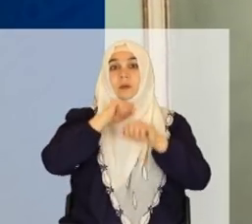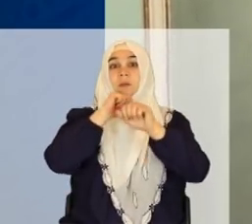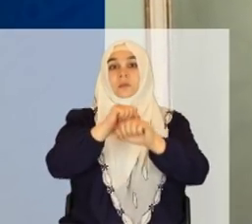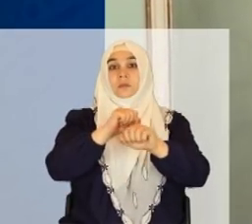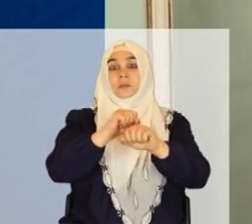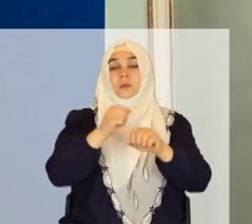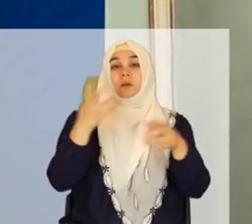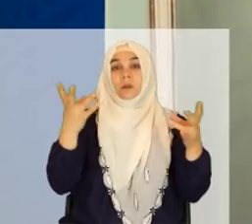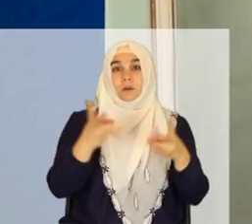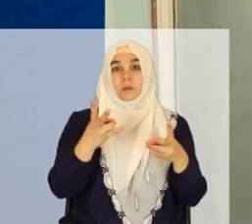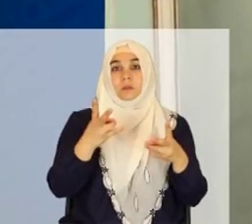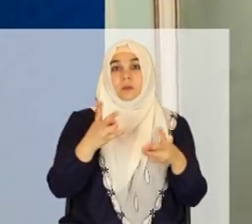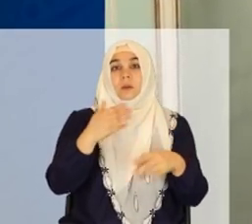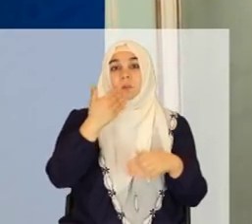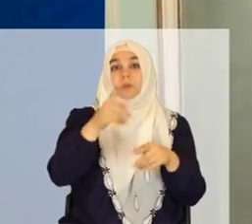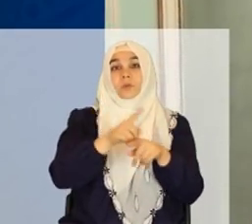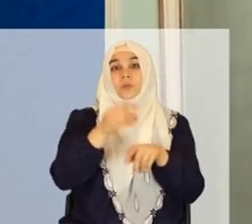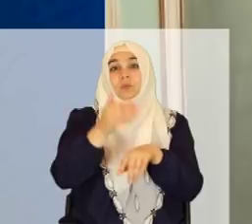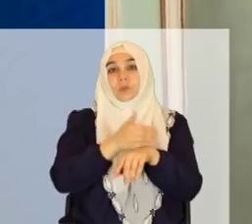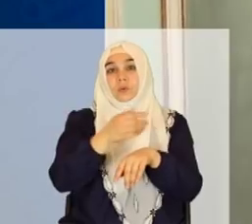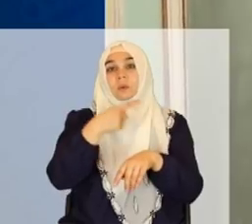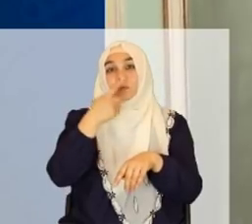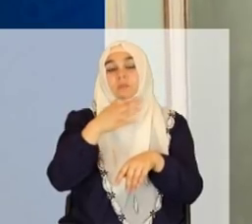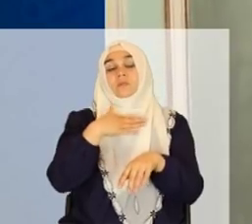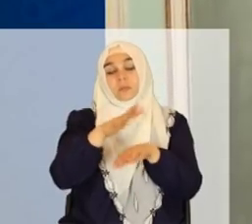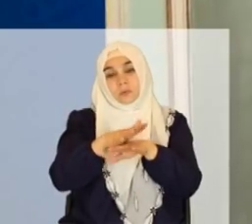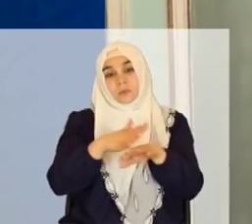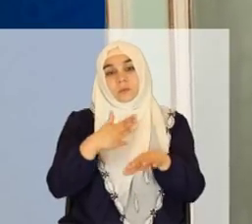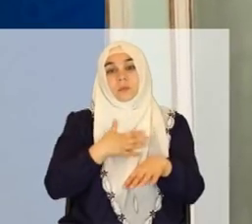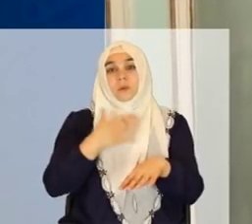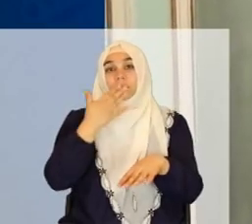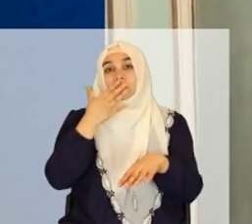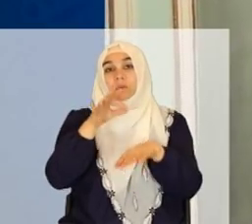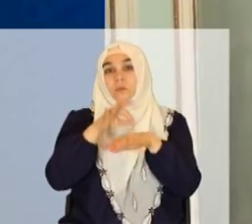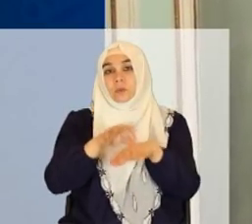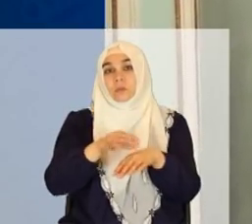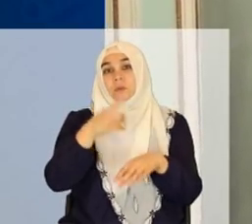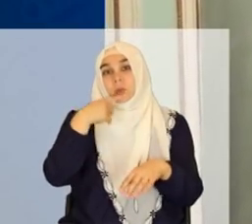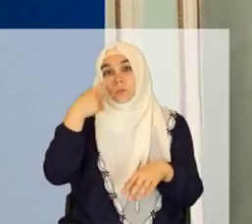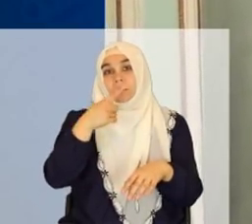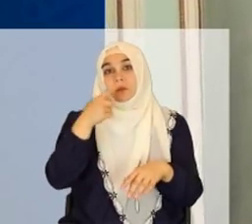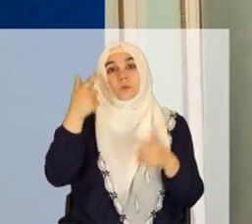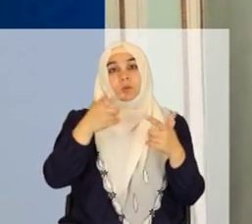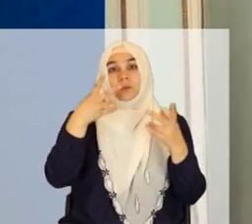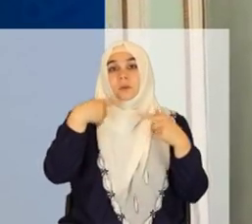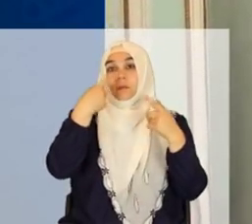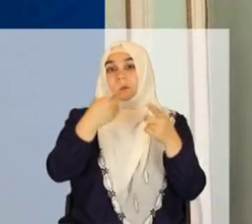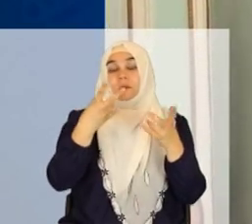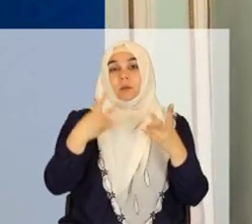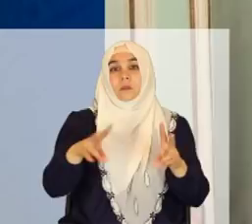bor, lekin shunda ham haliginga yaxshilik bilan "Birodar, men roza tutganman" desin, uni so'kmasin.